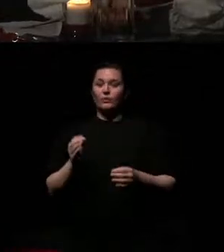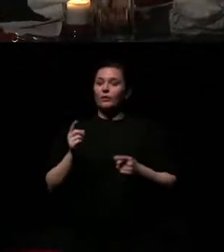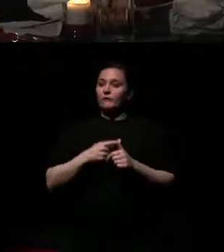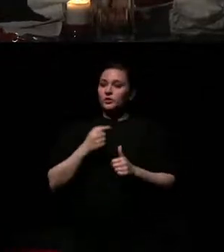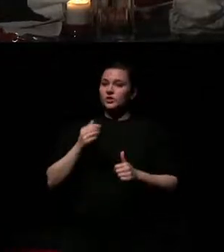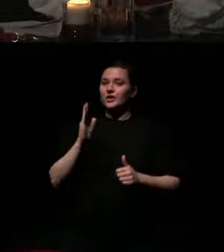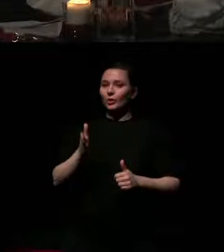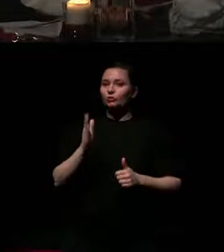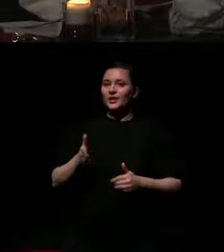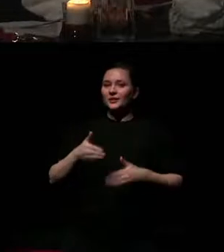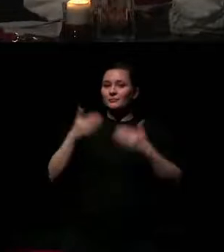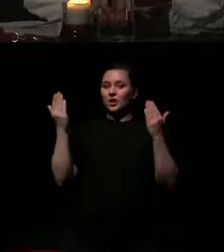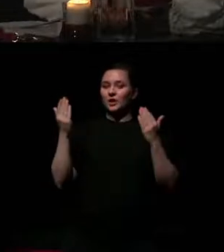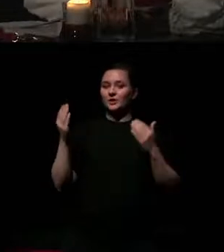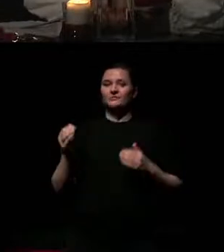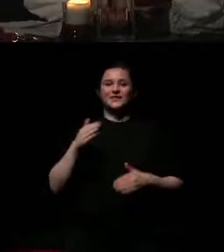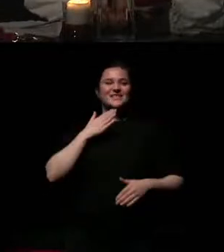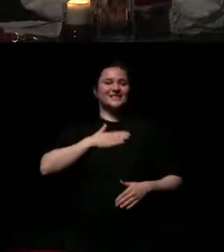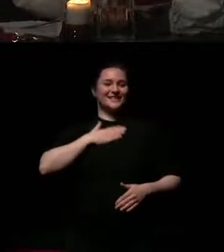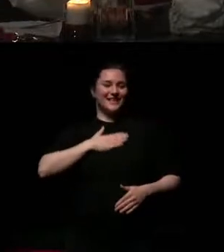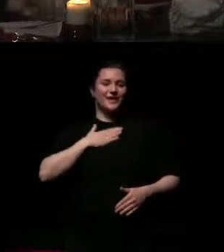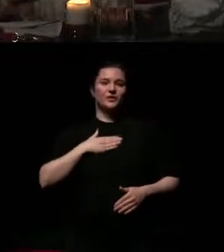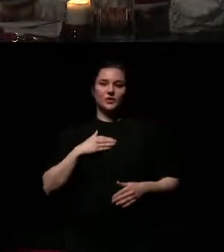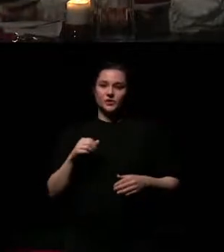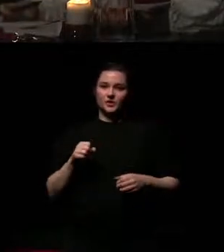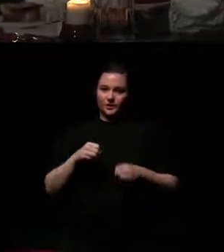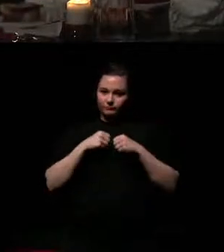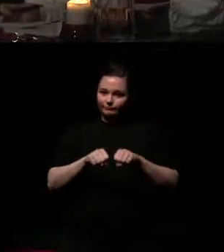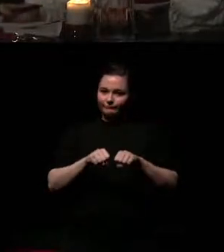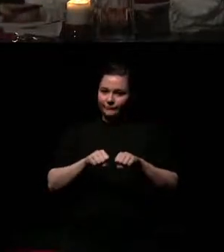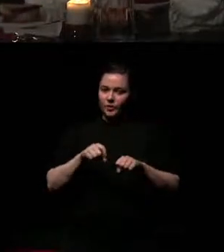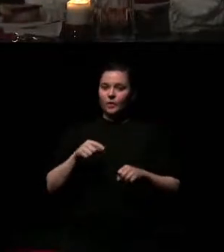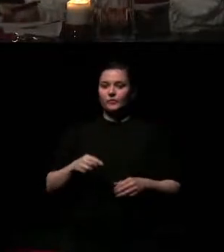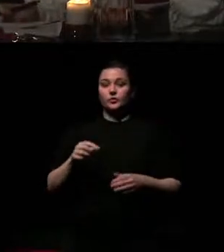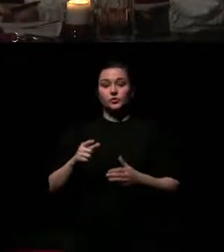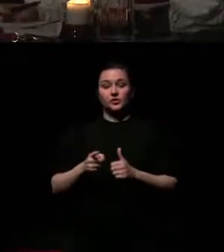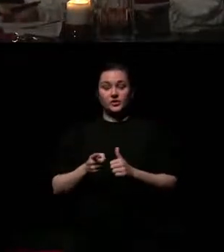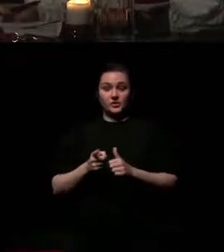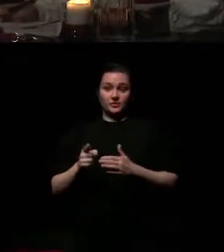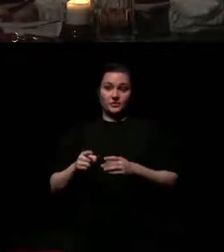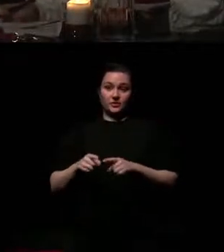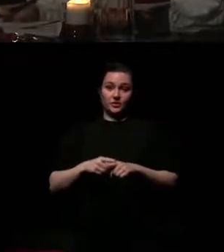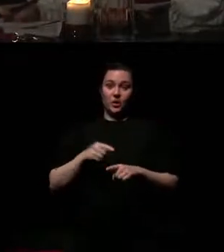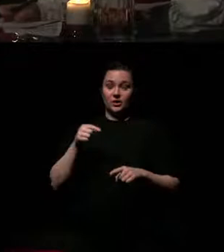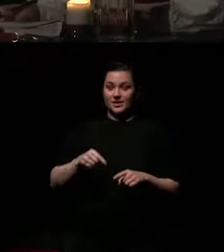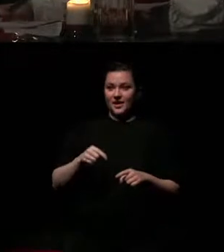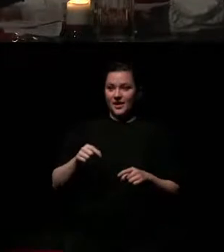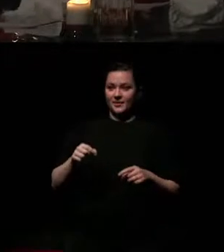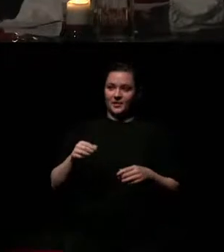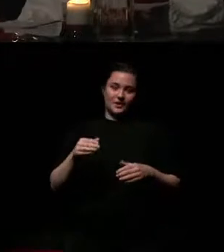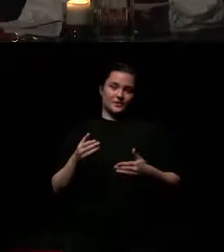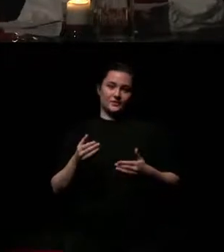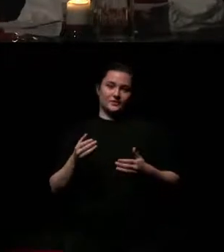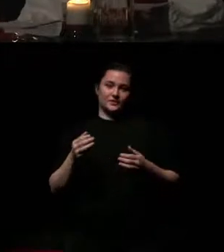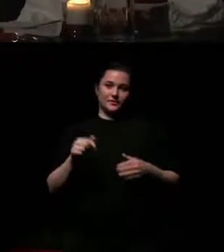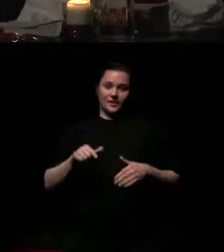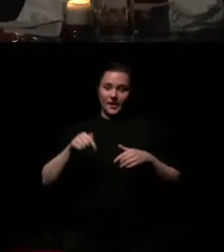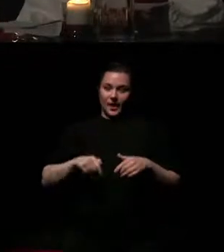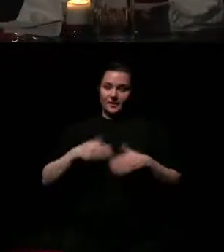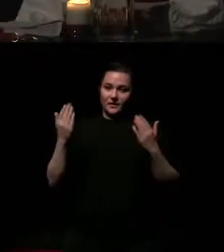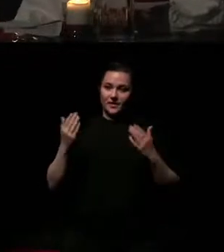oss til et heidundrende opplegg. Og for å kickstarte den gode stemningen, da, så har vi på oss en liten gave fra